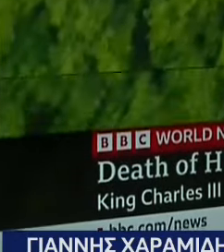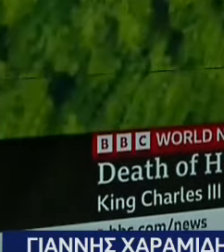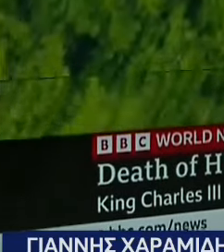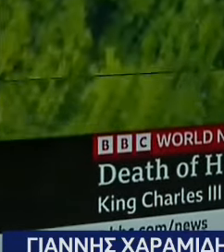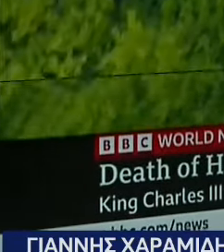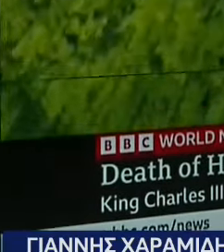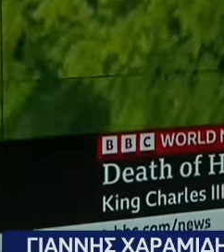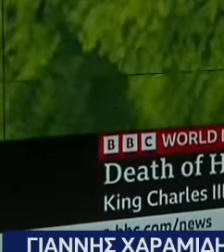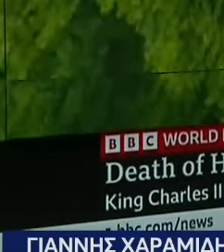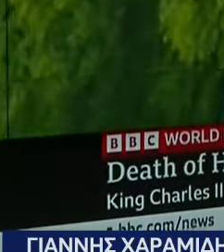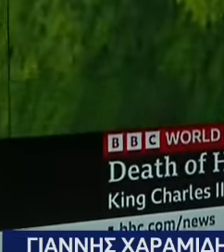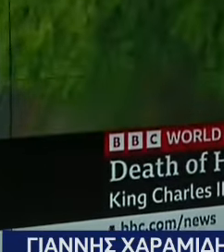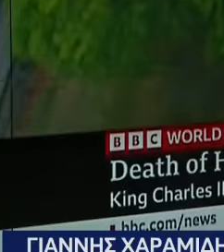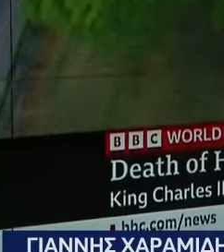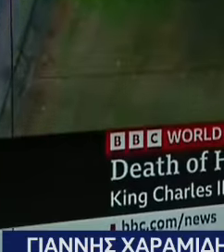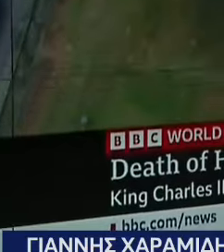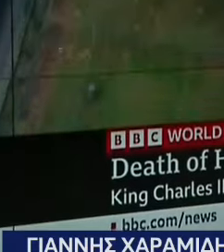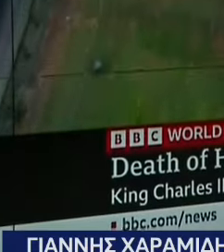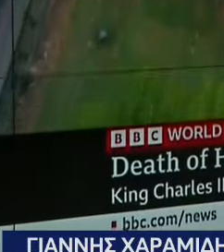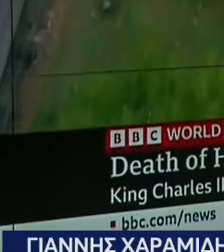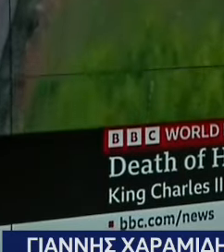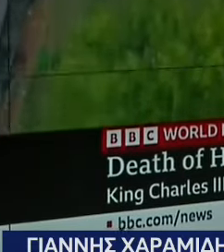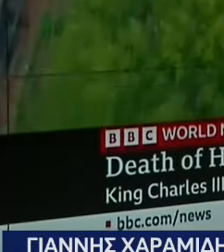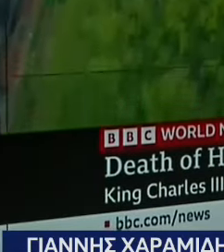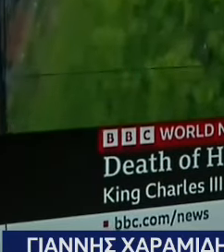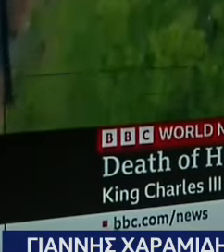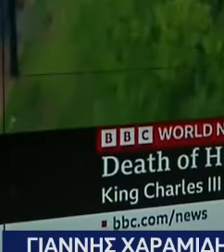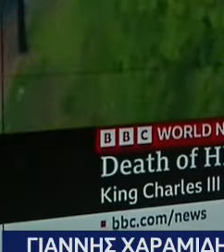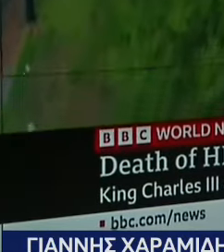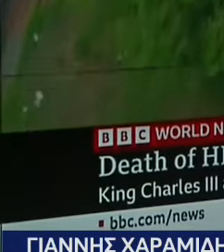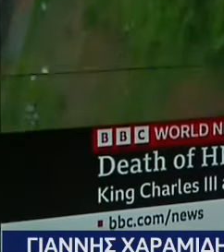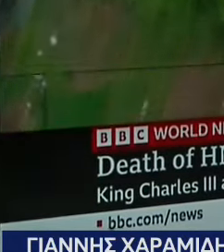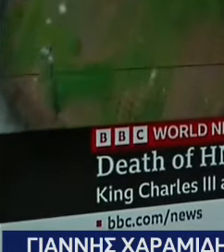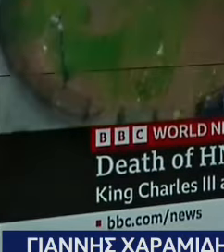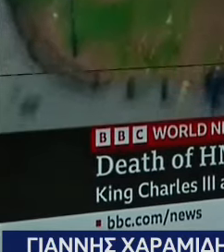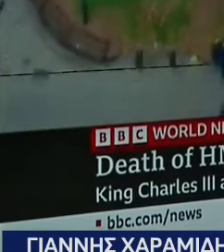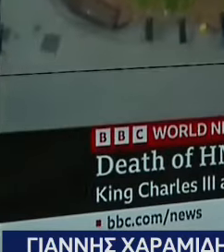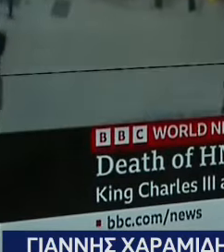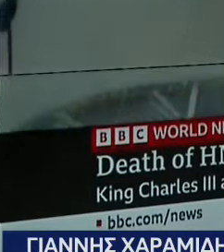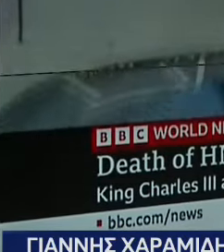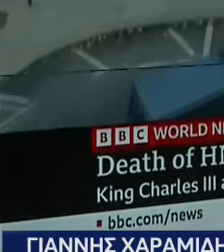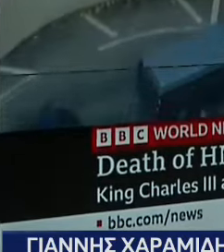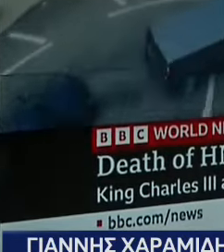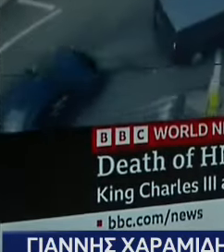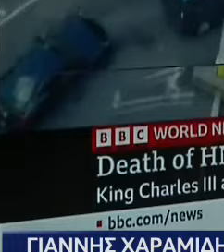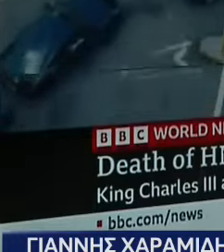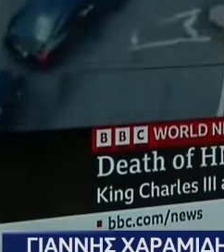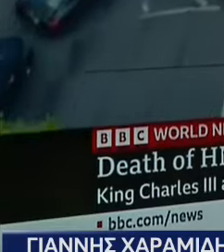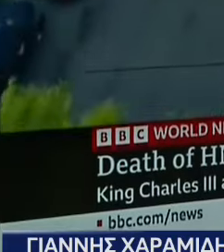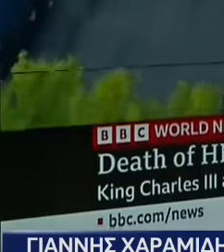έρχονται από κάθε σημείο της χώρας να αφήσουν λίγα λουλούδια, ένα γράμμα, να αποτύσουν φόρο τιμής. Πριν από λίγα λεπτά